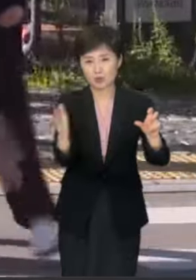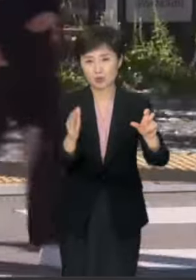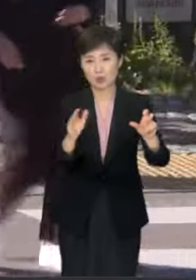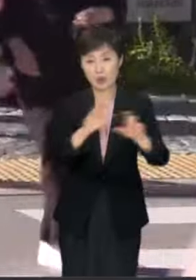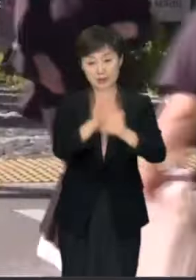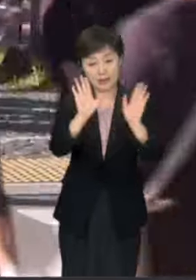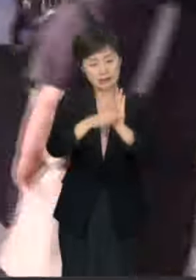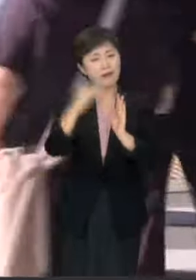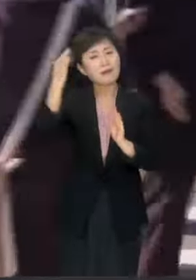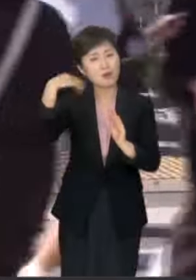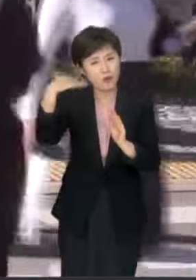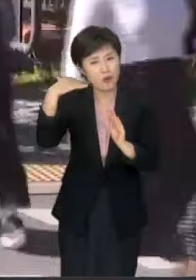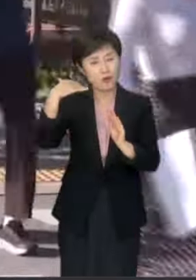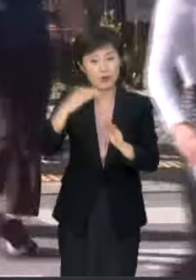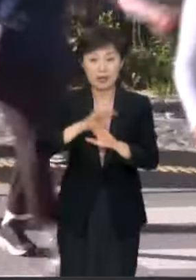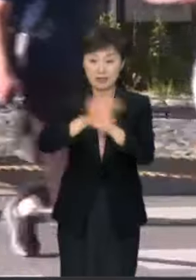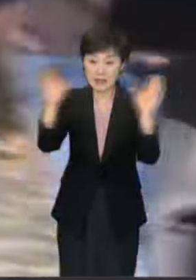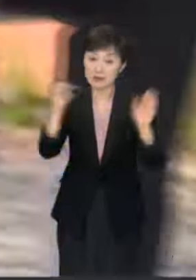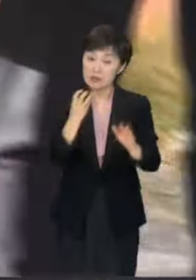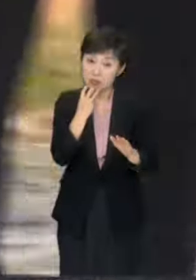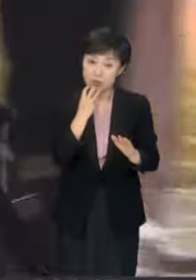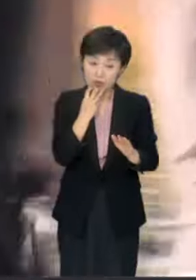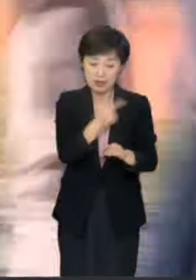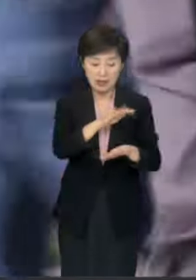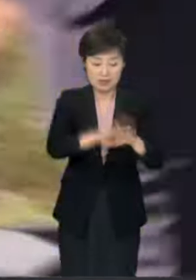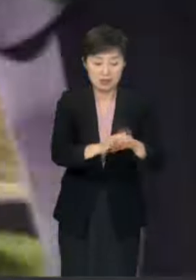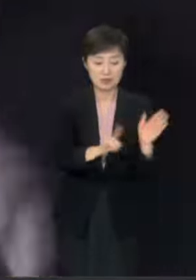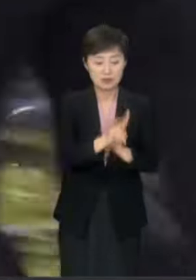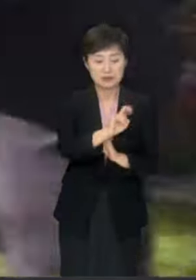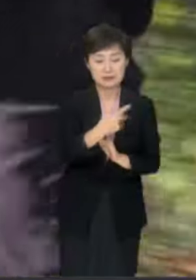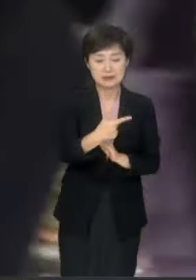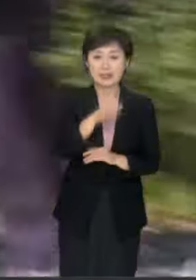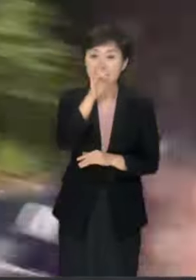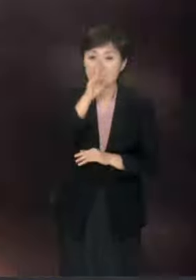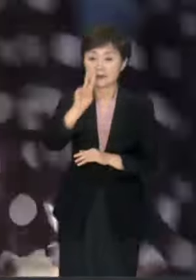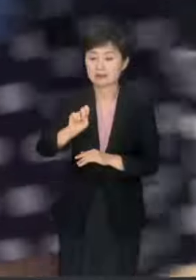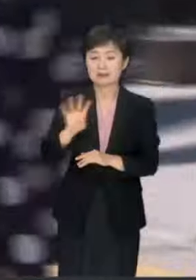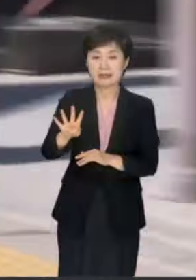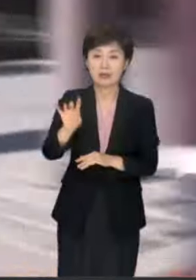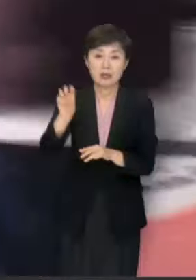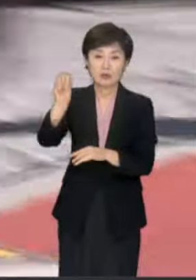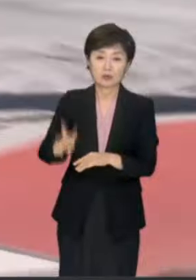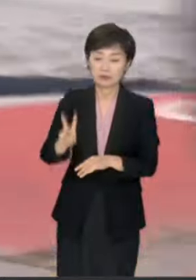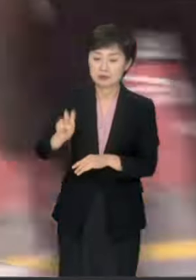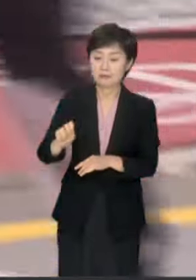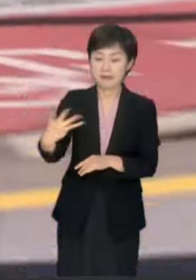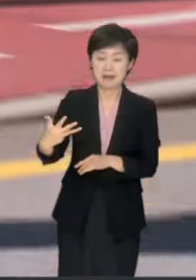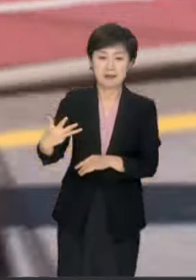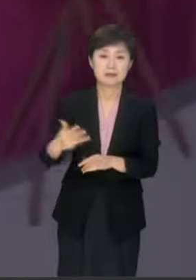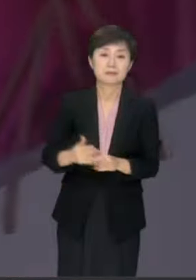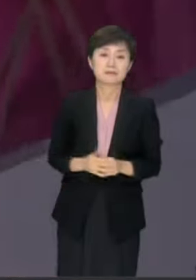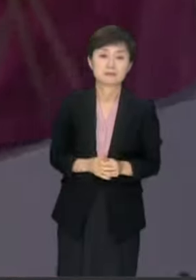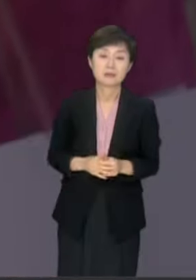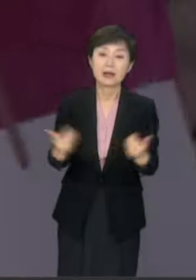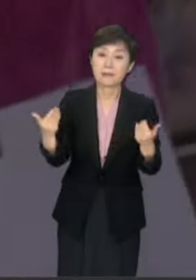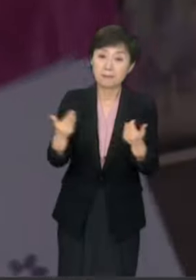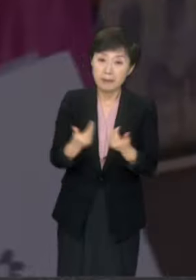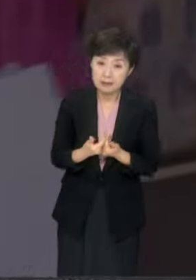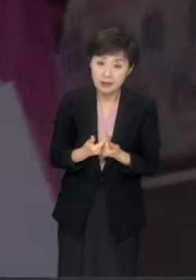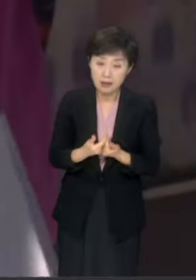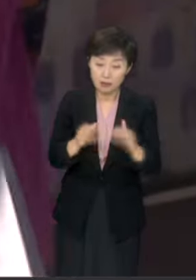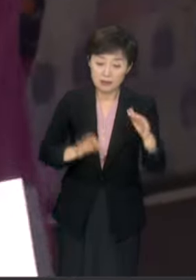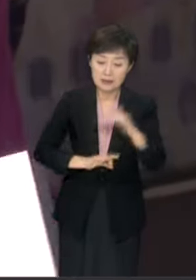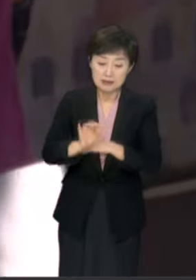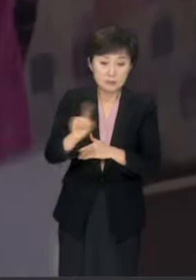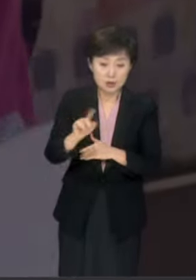다소 덥겠습니다. 한낮에 서울과 대전이 27도, 강릉 24도, 광주 28도 예상됩니다. 반면 오늘